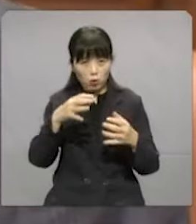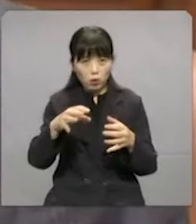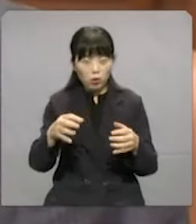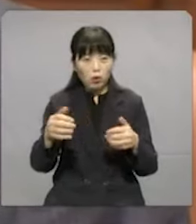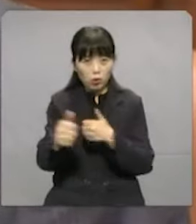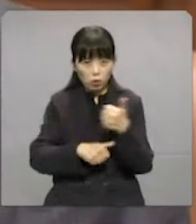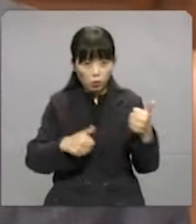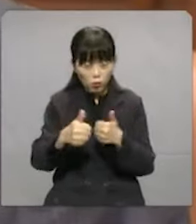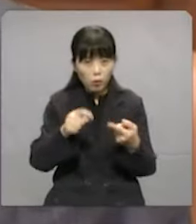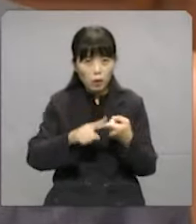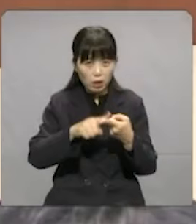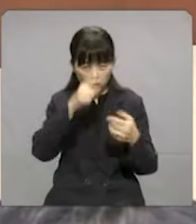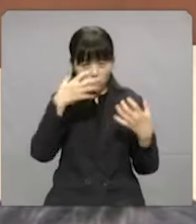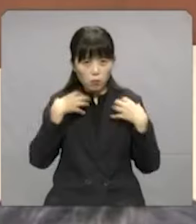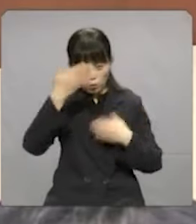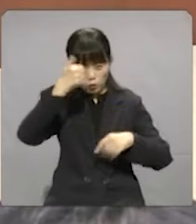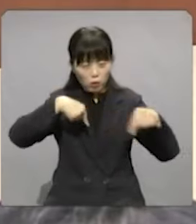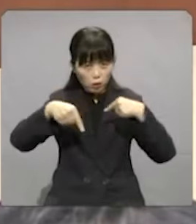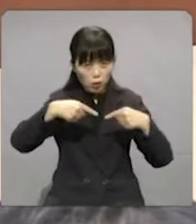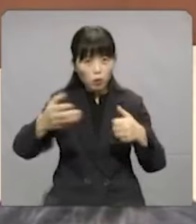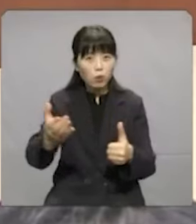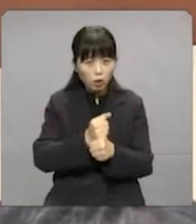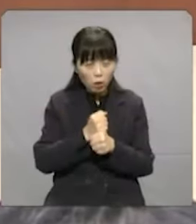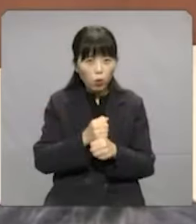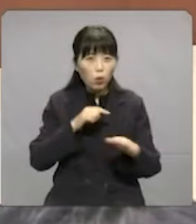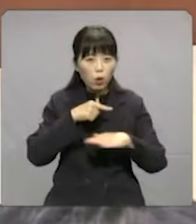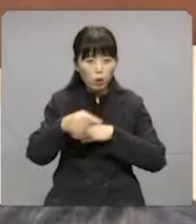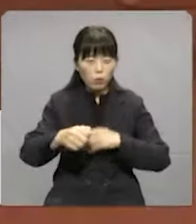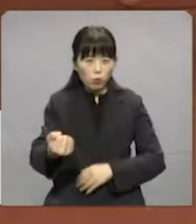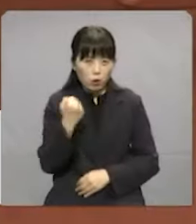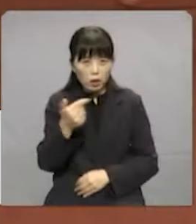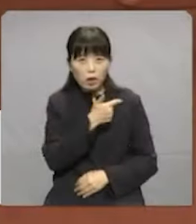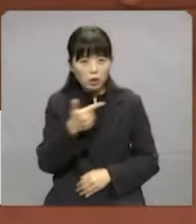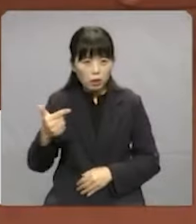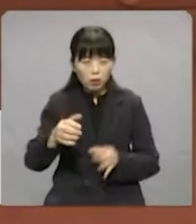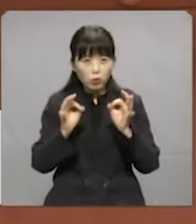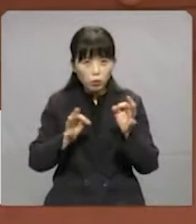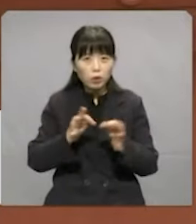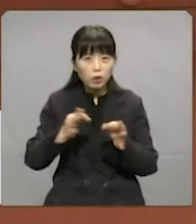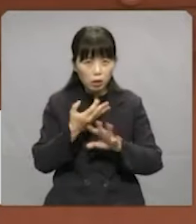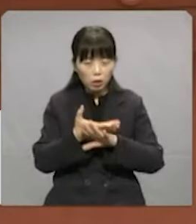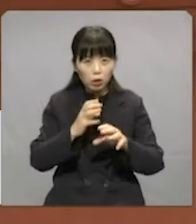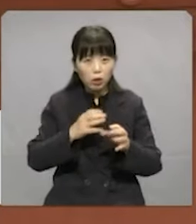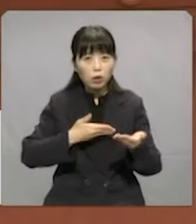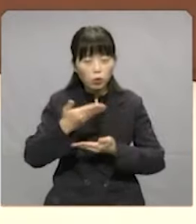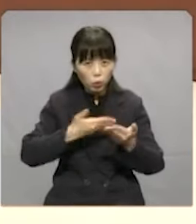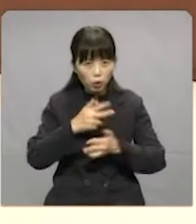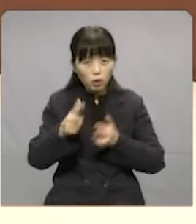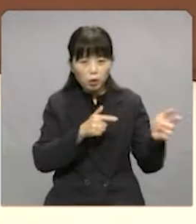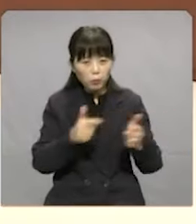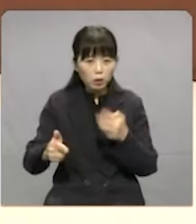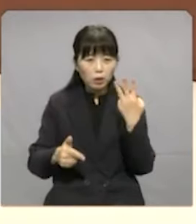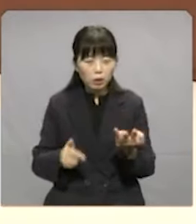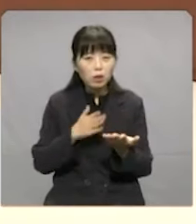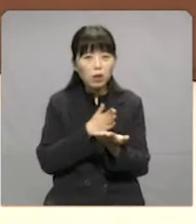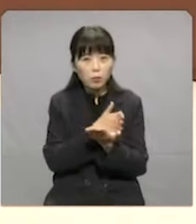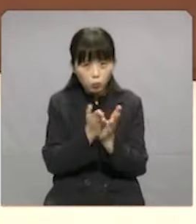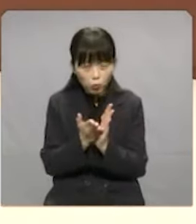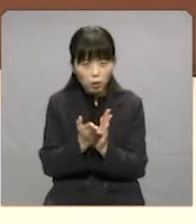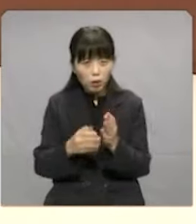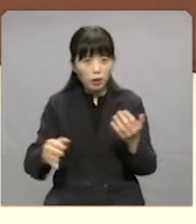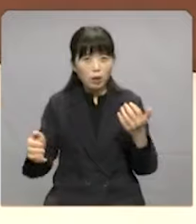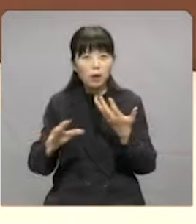일을 범정부 컨트롤 타워로 삼고 외부 영향이 큰 금융 외환시장과 통상, 산업 등 3대 분야에